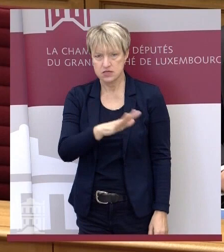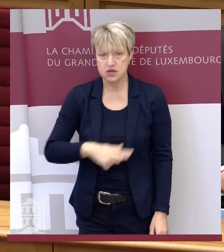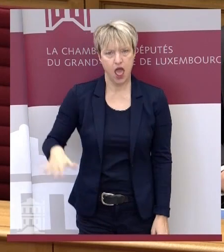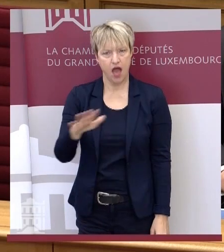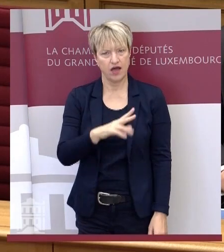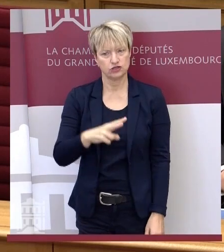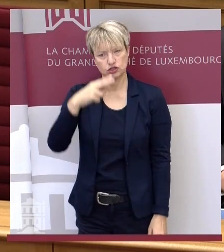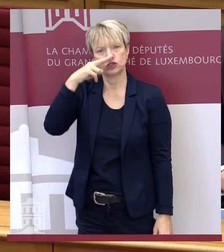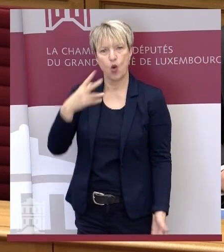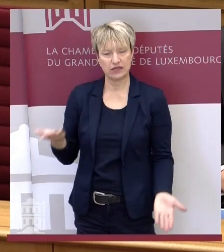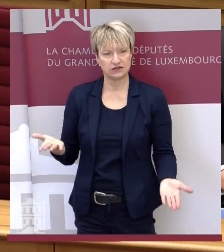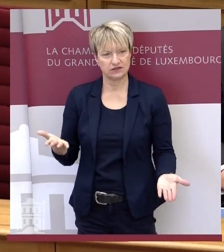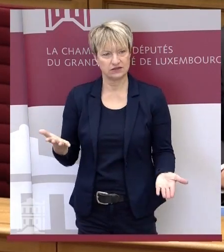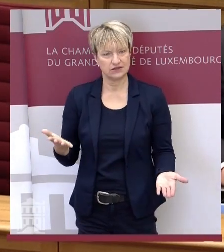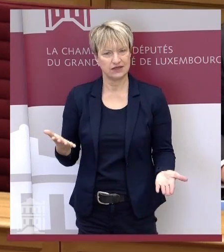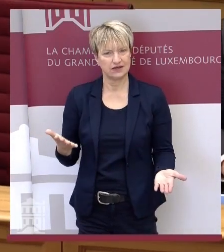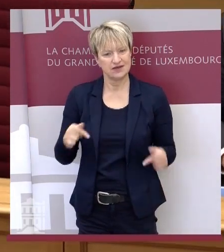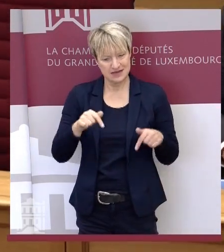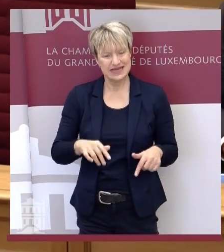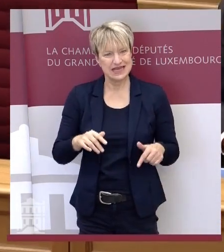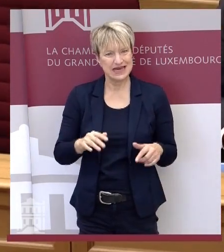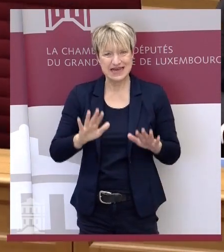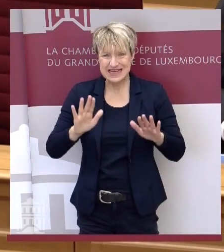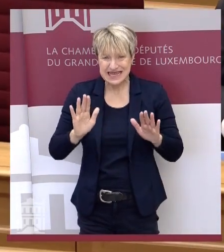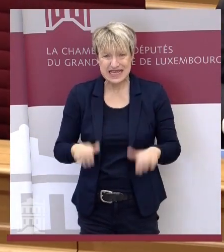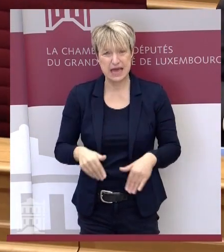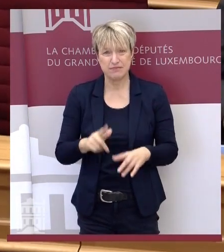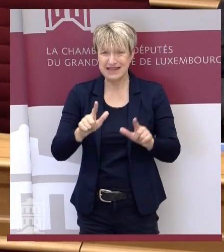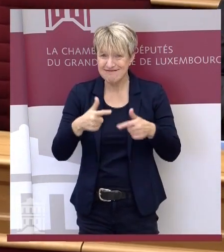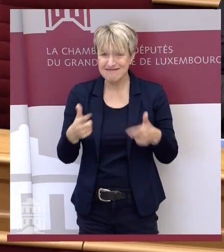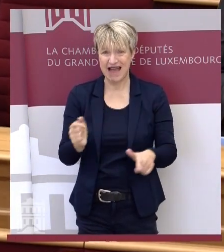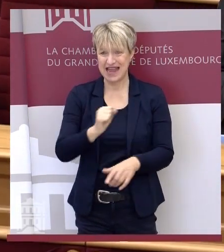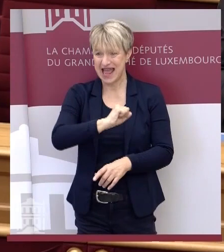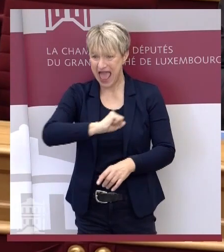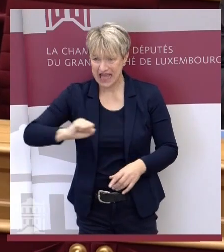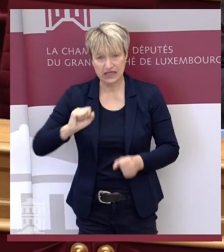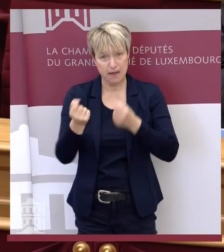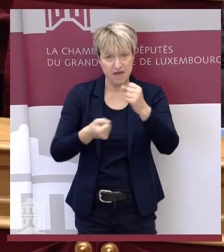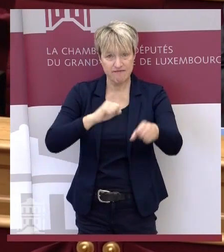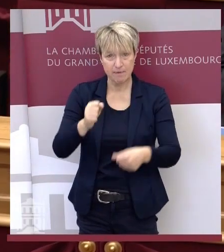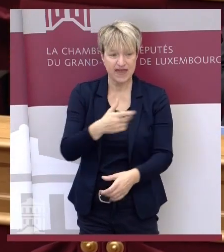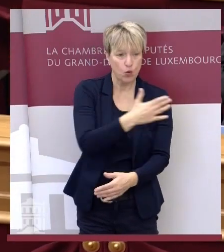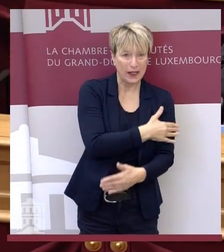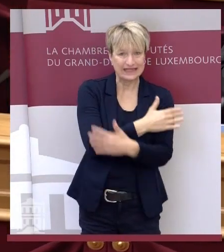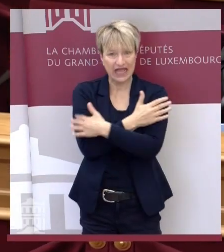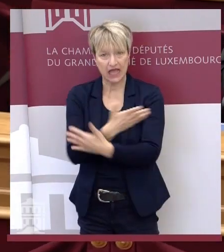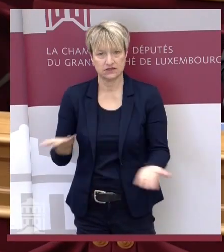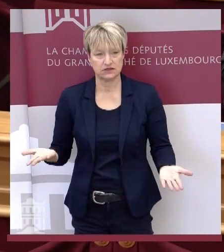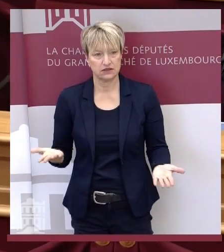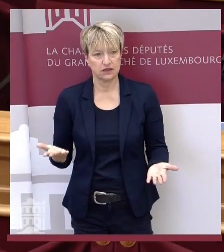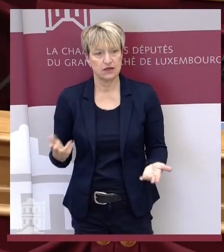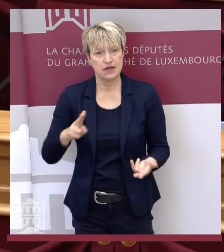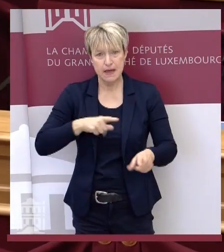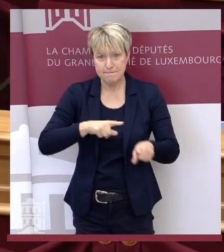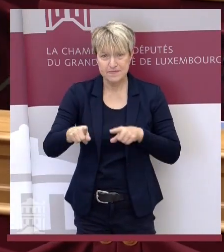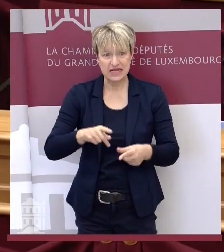extremistische Bewegungen gibt, weder um Linke noch um Rietzeburg, als der Minister, Member von der Regierung, hier kennt, an einem Gespenst malt, was mir